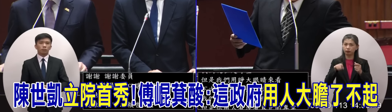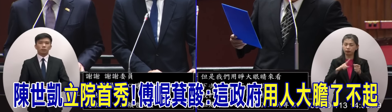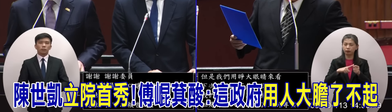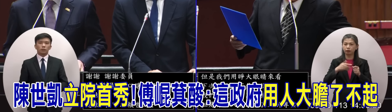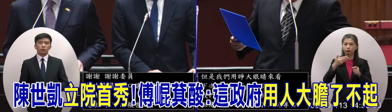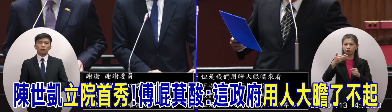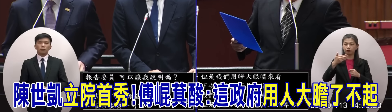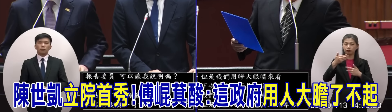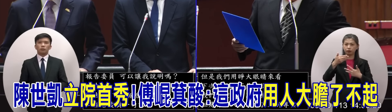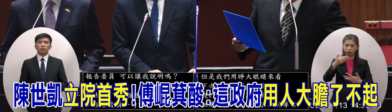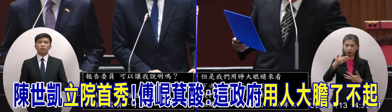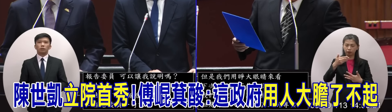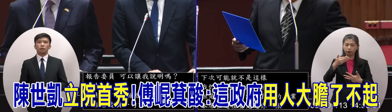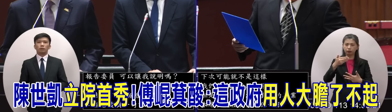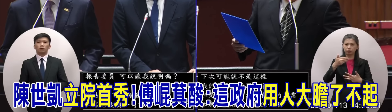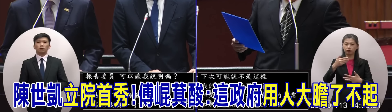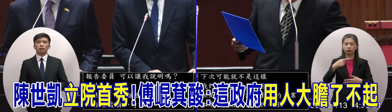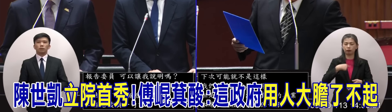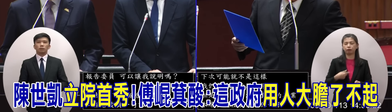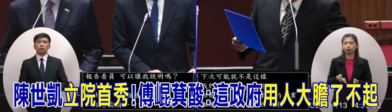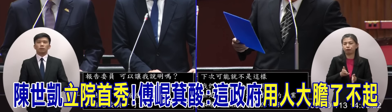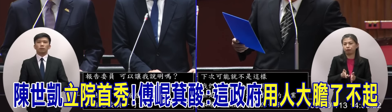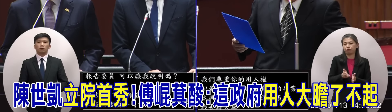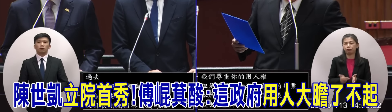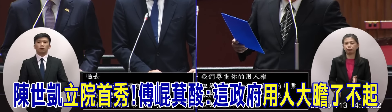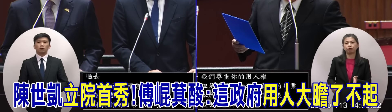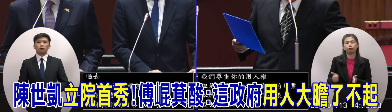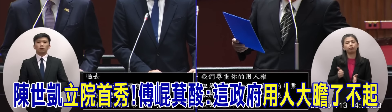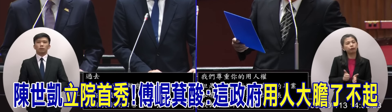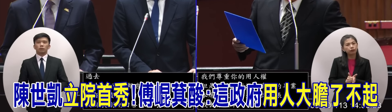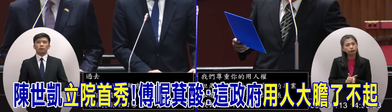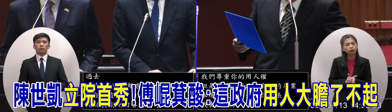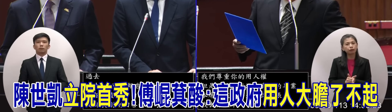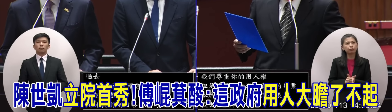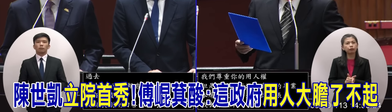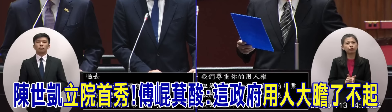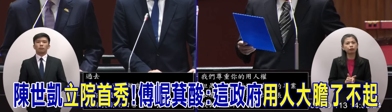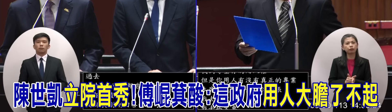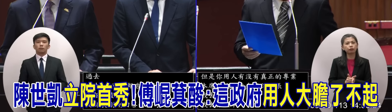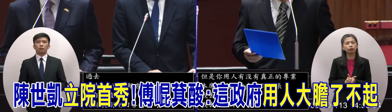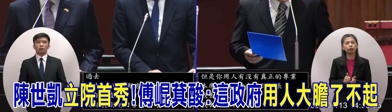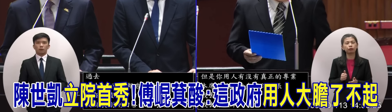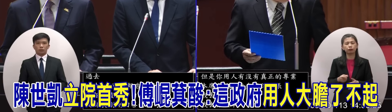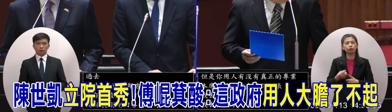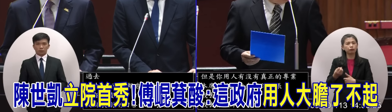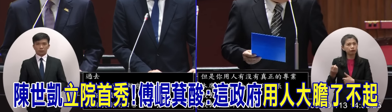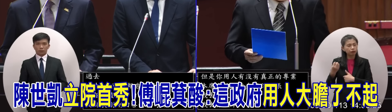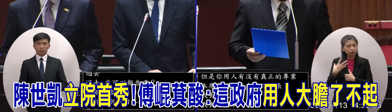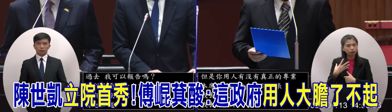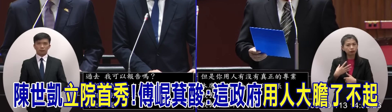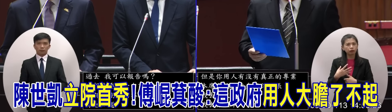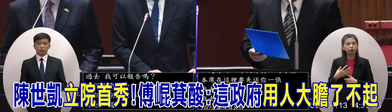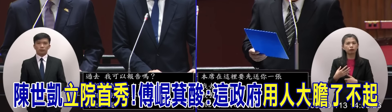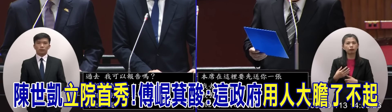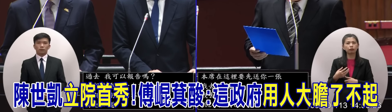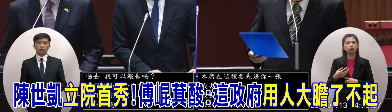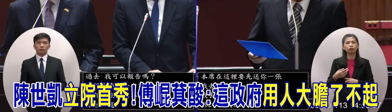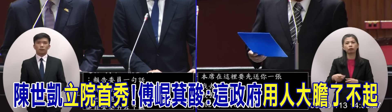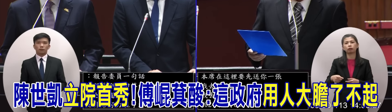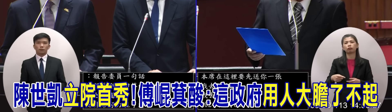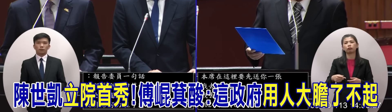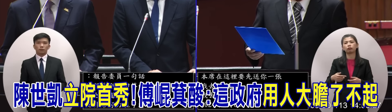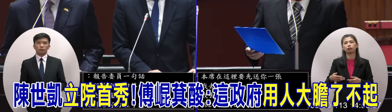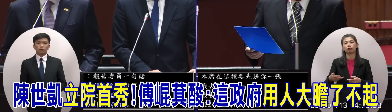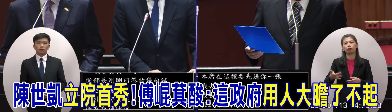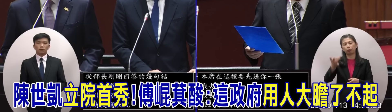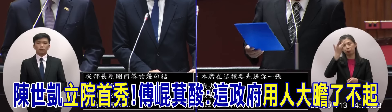2024年9月8号啊，本席上了火车啊，已经上了火车，然后通知我说啊，路又断了。所以啊，